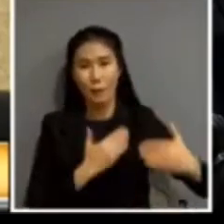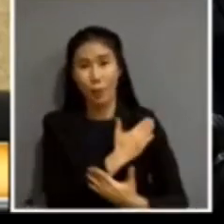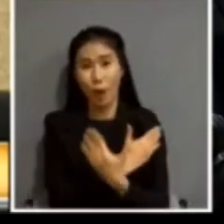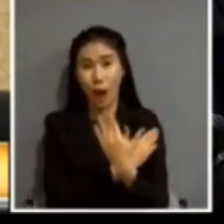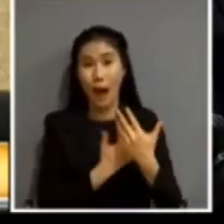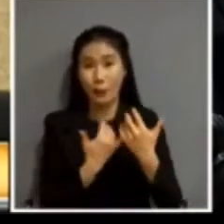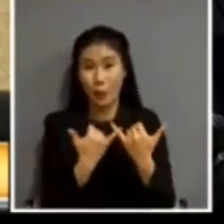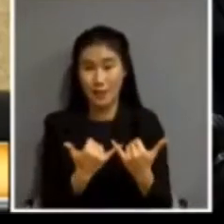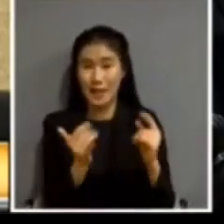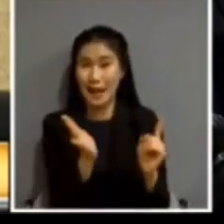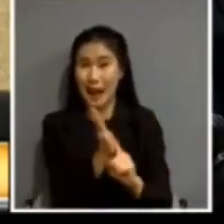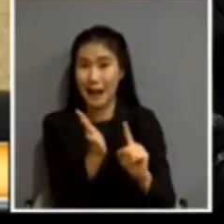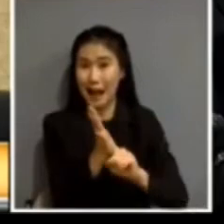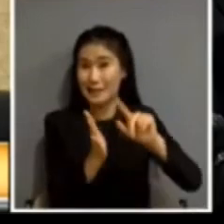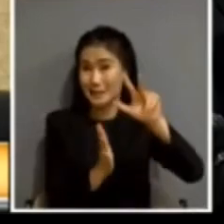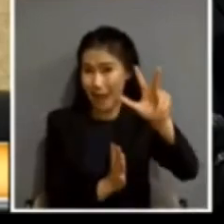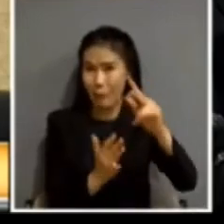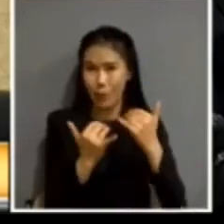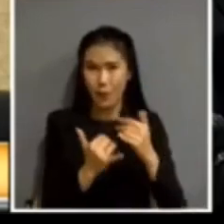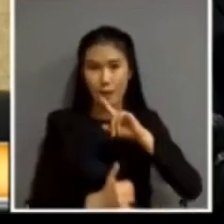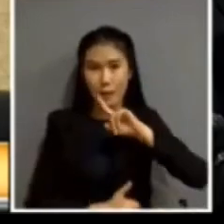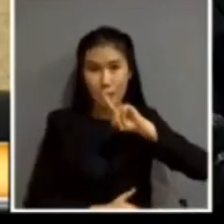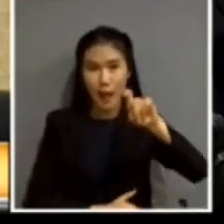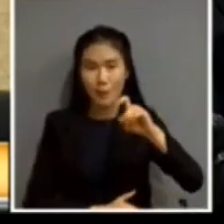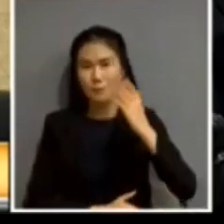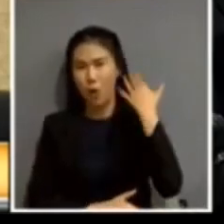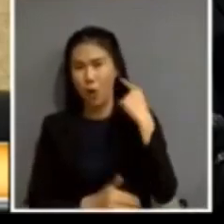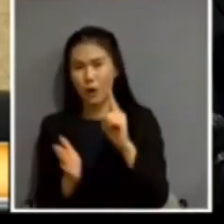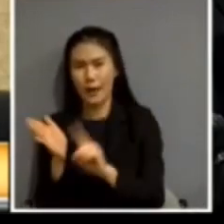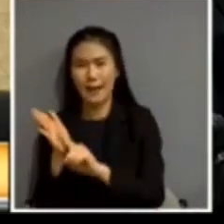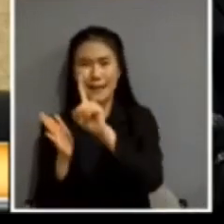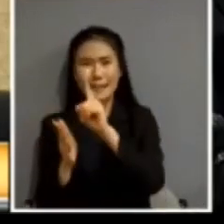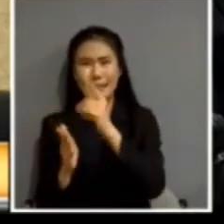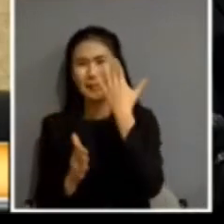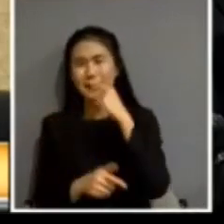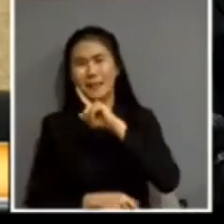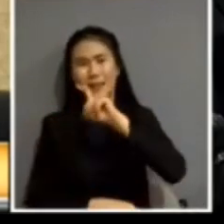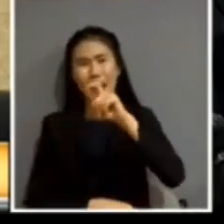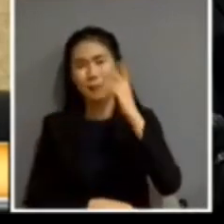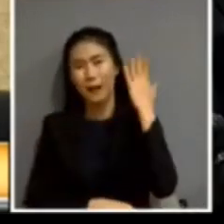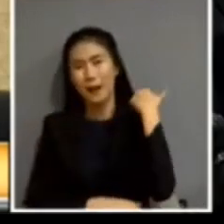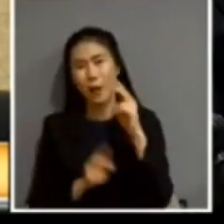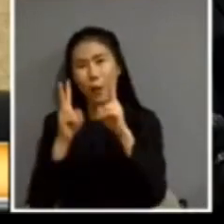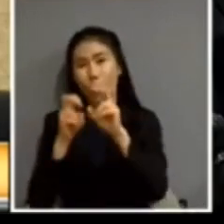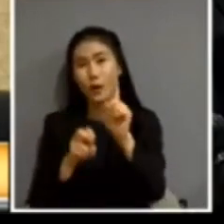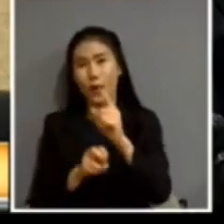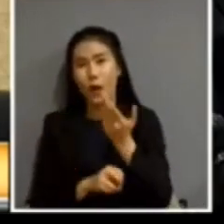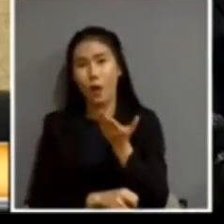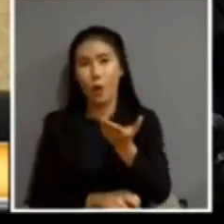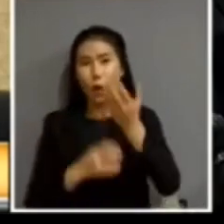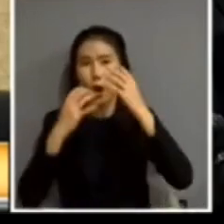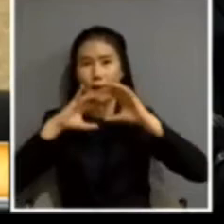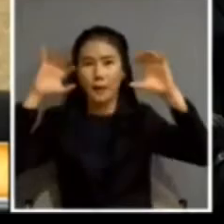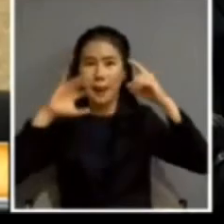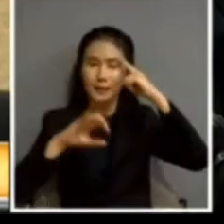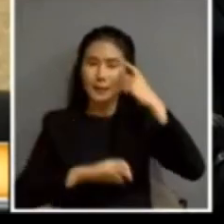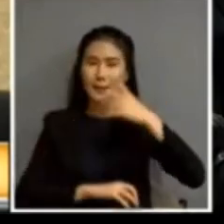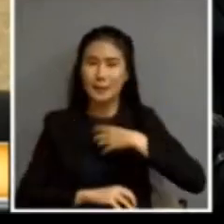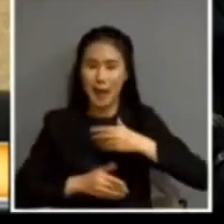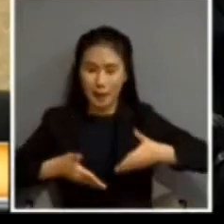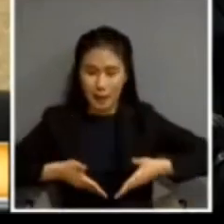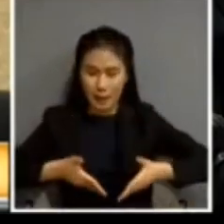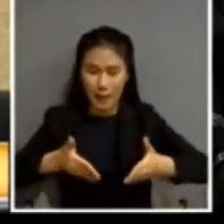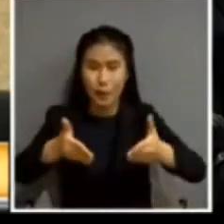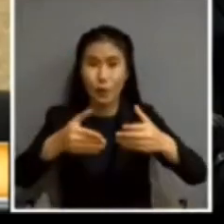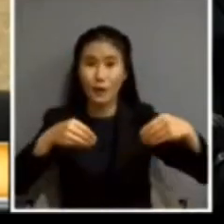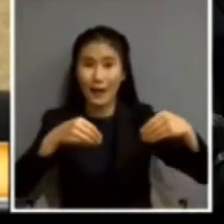ครั้งนี้เป็นครั้งที่3ครั้งแรกผมสอบถามเรื่องขอให้รัฐบาลได้สร้างถนนเลียบท